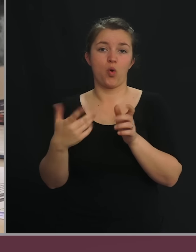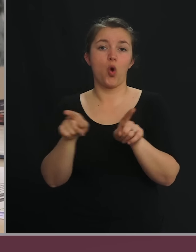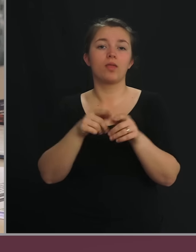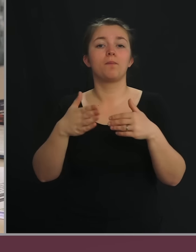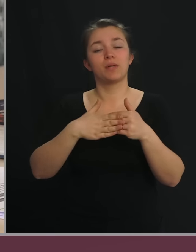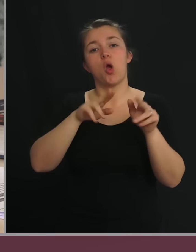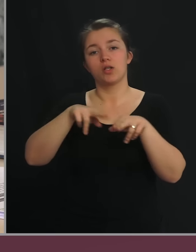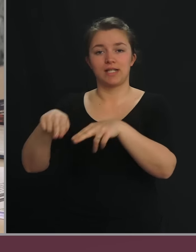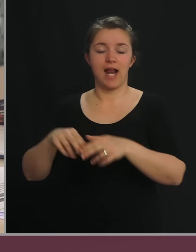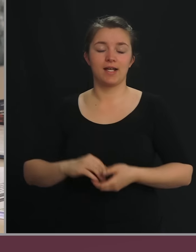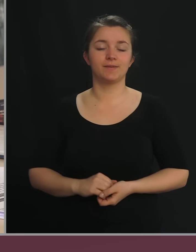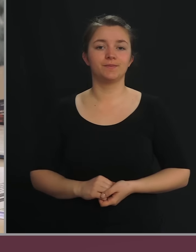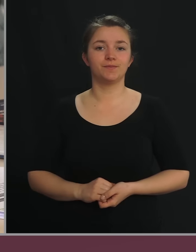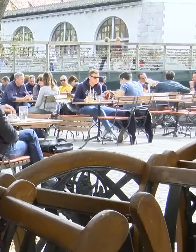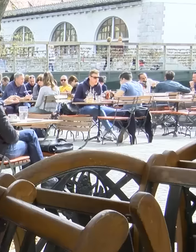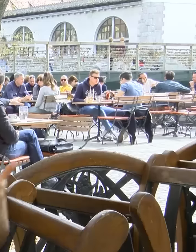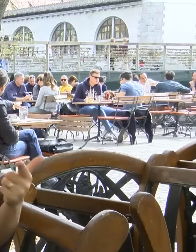vloge.